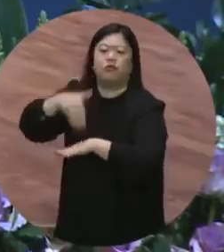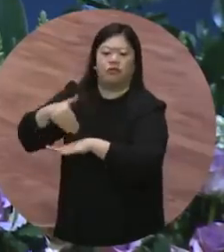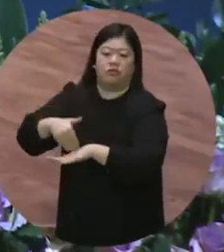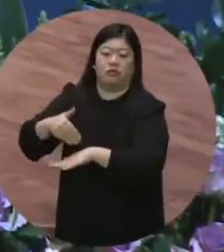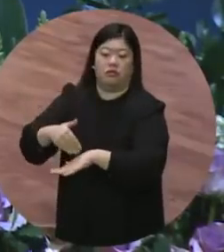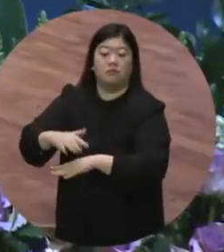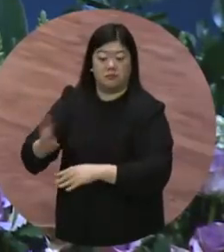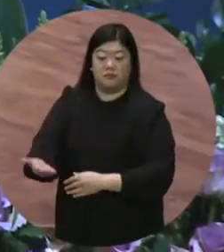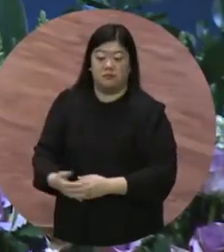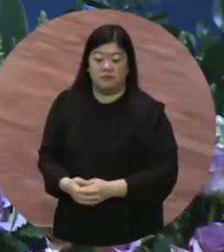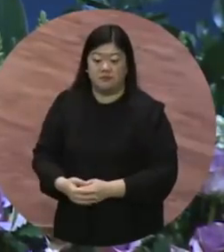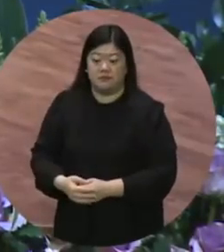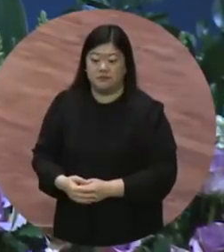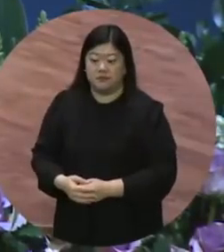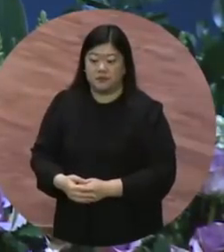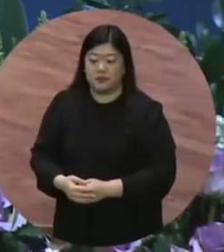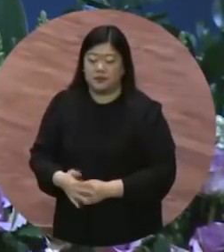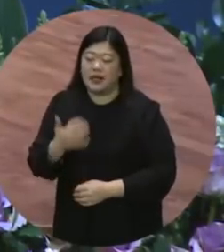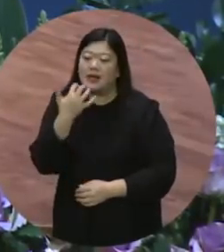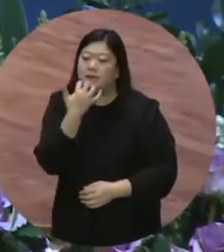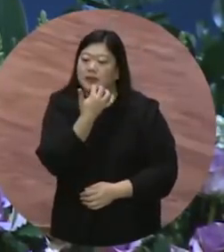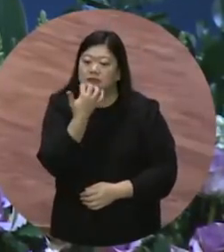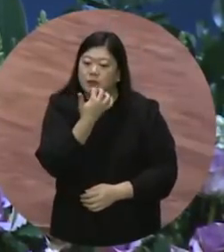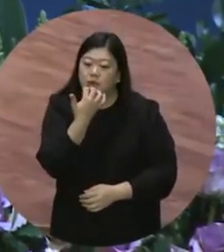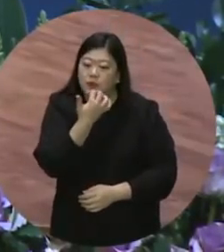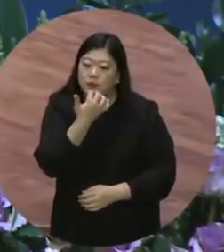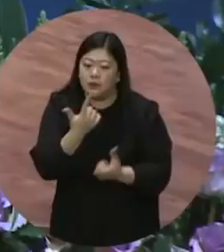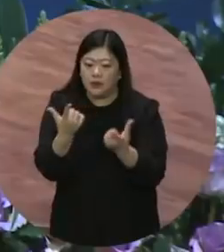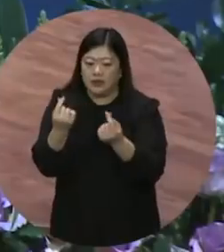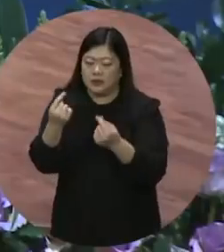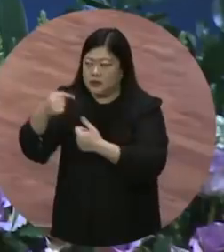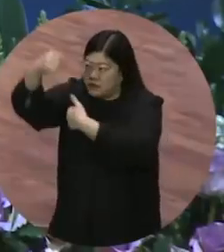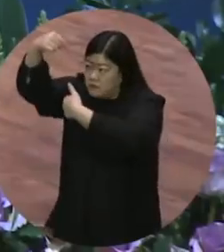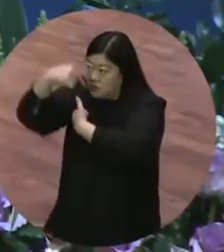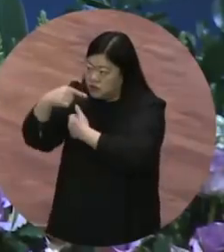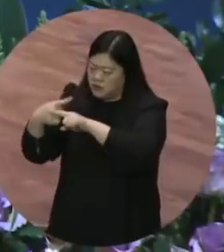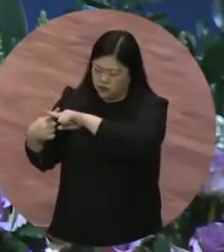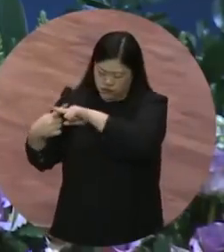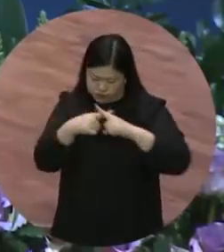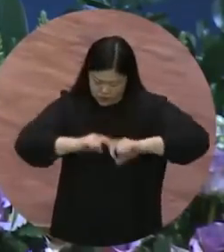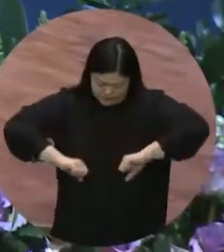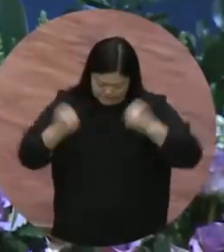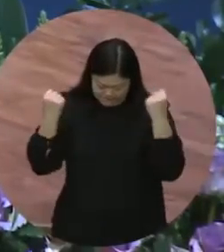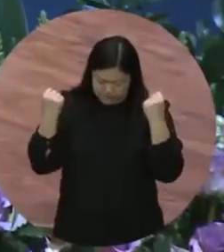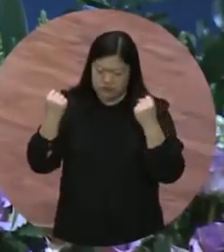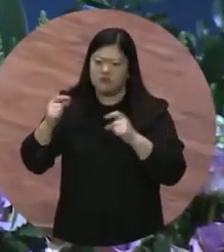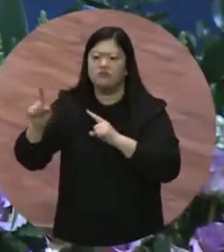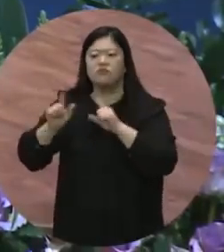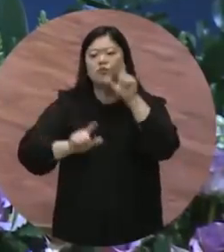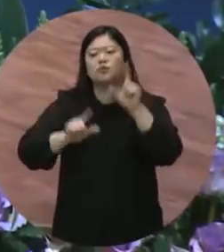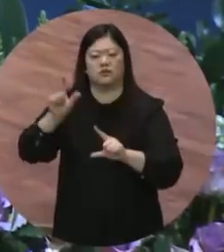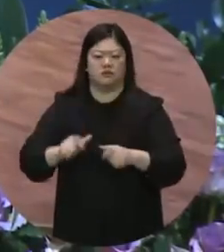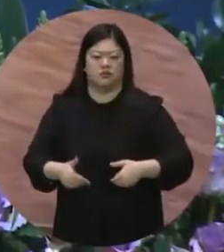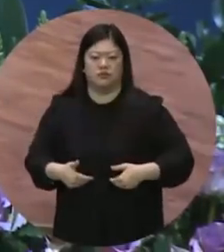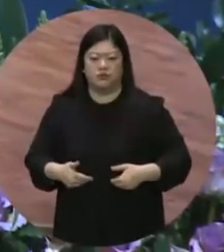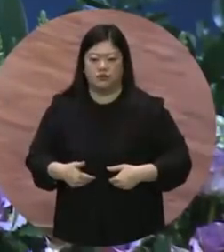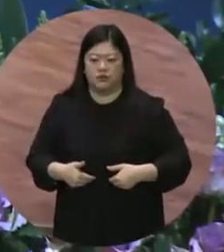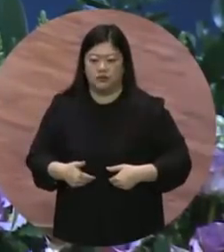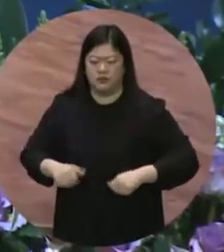즉시로 순종하는 영적 자세가 필요합니다. 베드로처럼 즉시로 순종하는 모습은 우리의